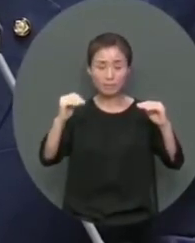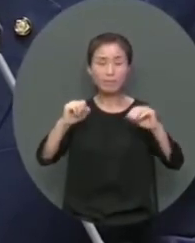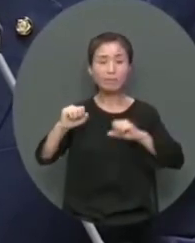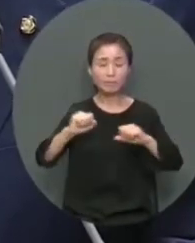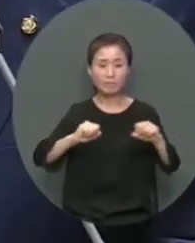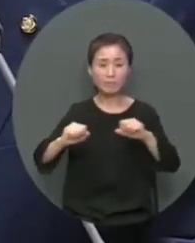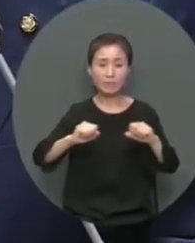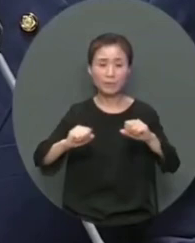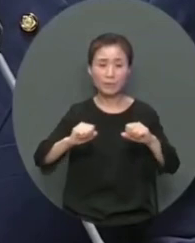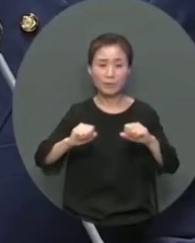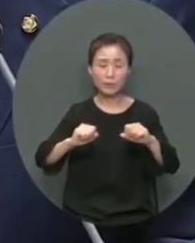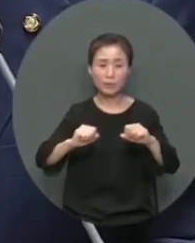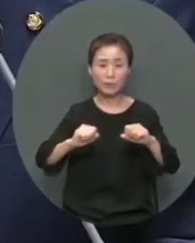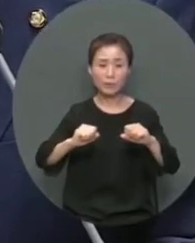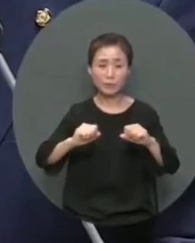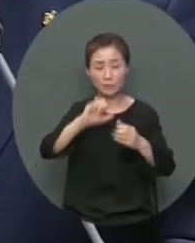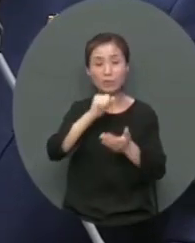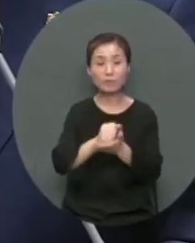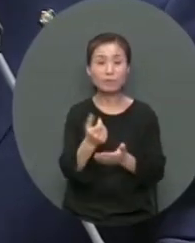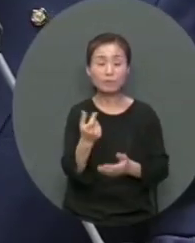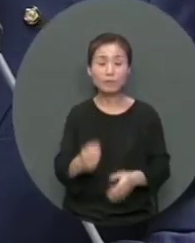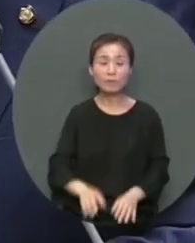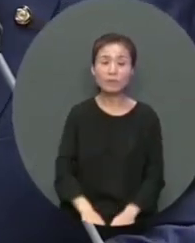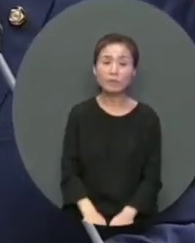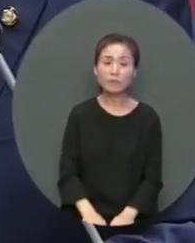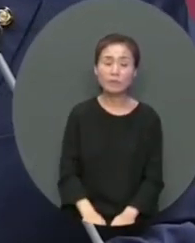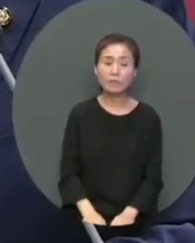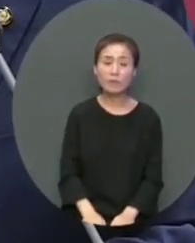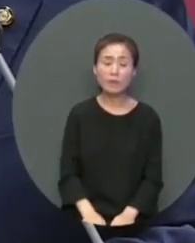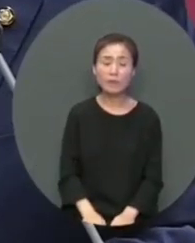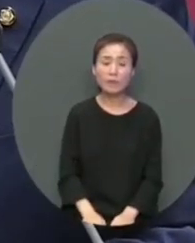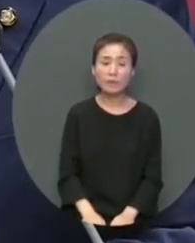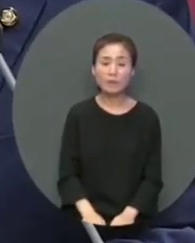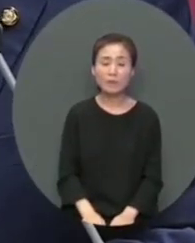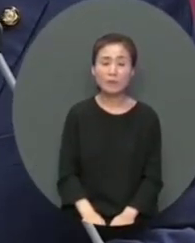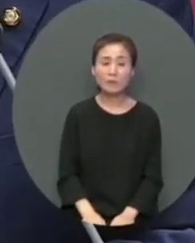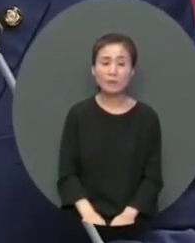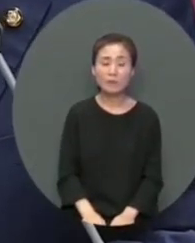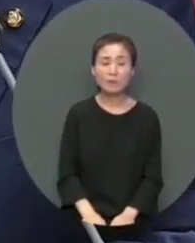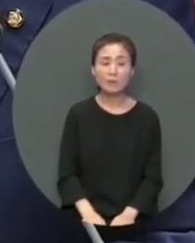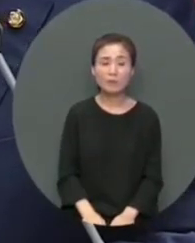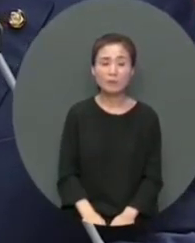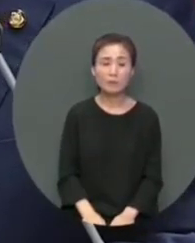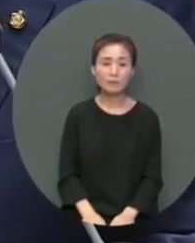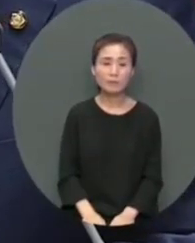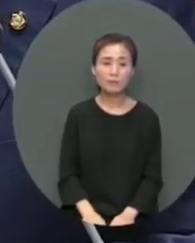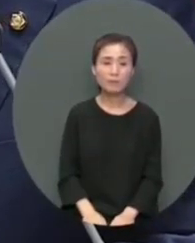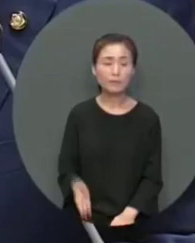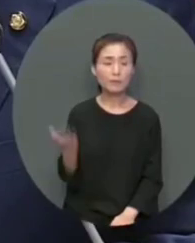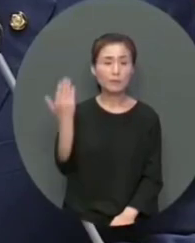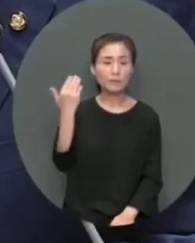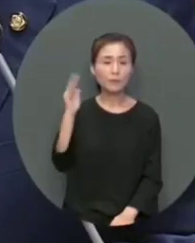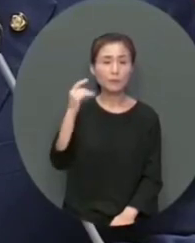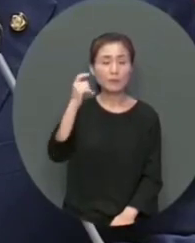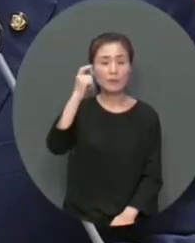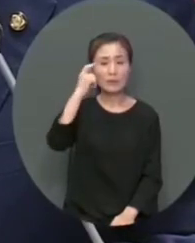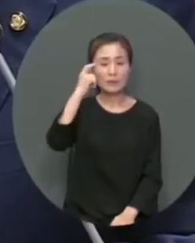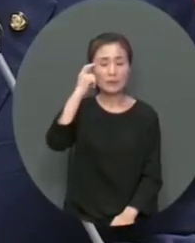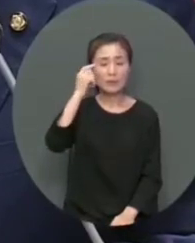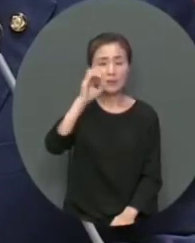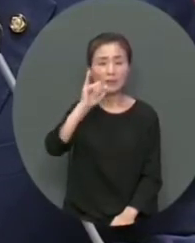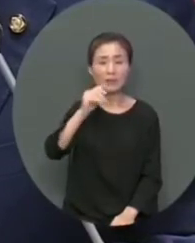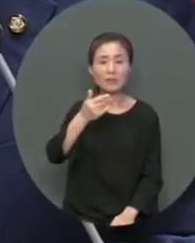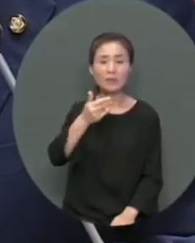처신하시거나 행동하는 게 저는 맞다라고 생각을 합니다. 다른 거 질문하겠습니다. 요즘에 이제 이념이 가장 큰 이슈가